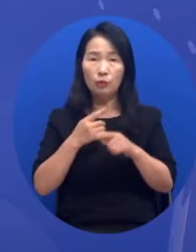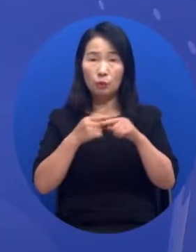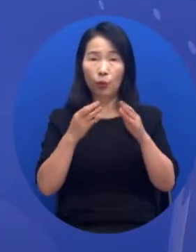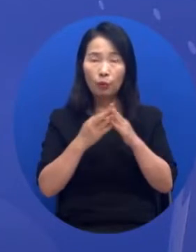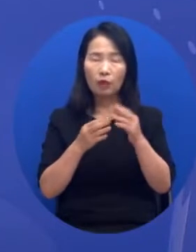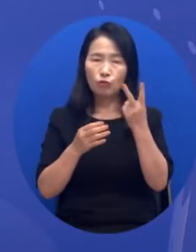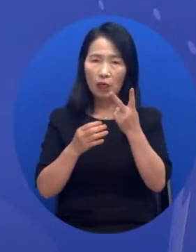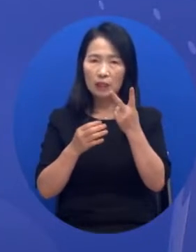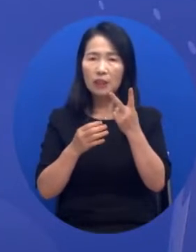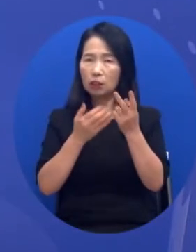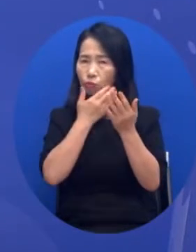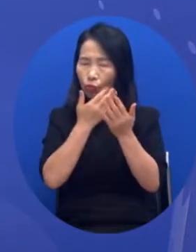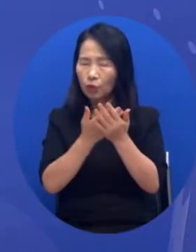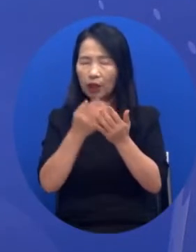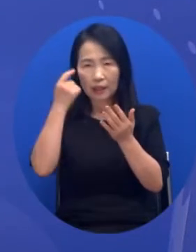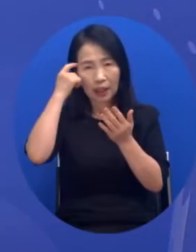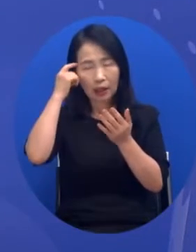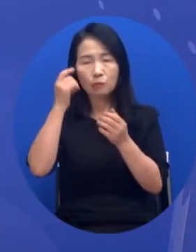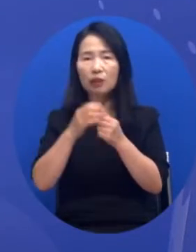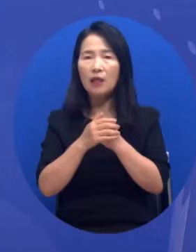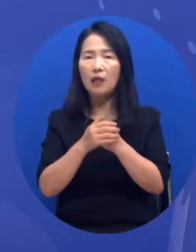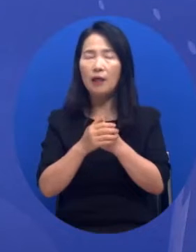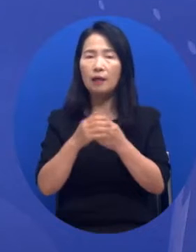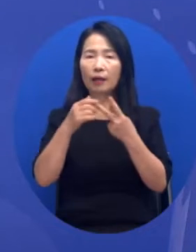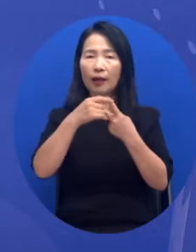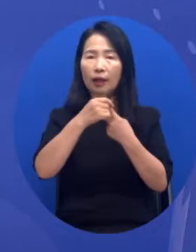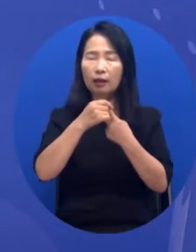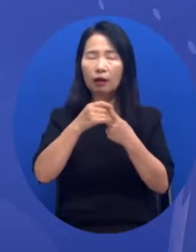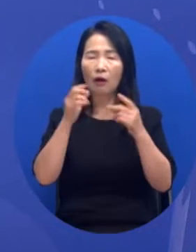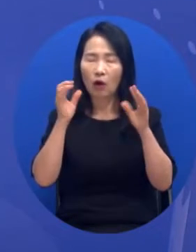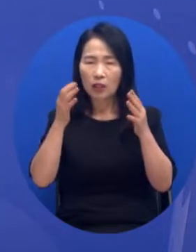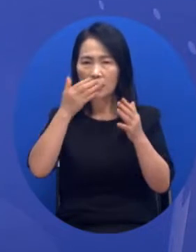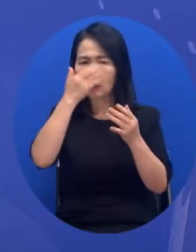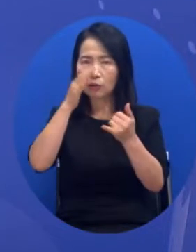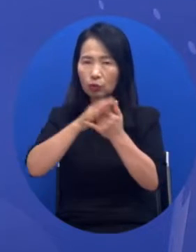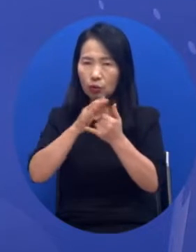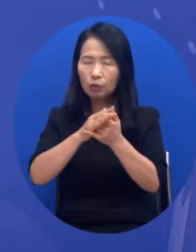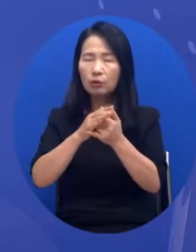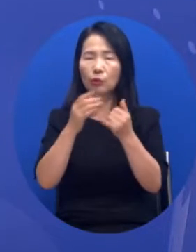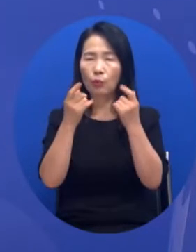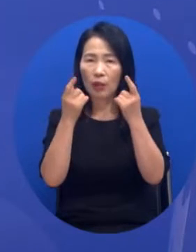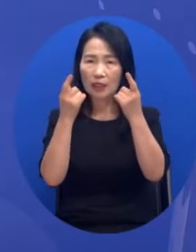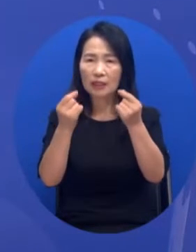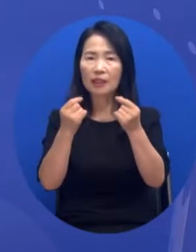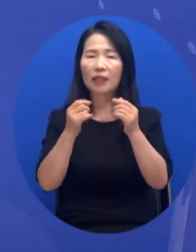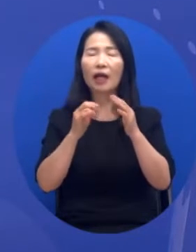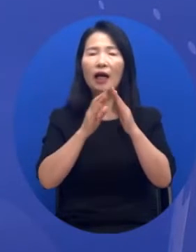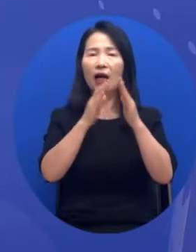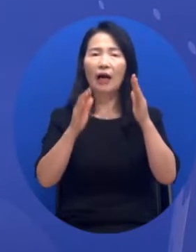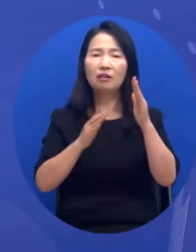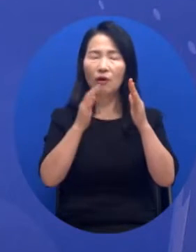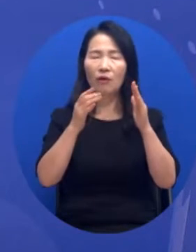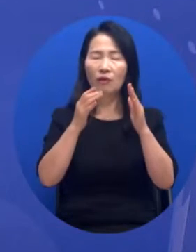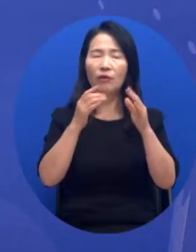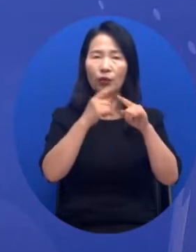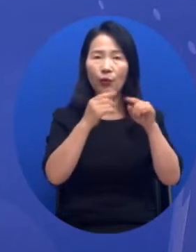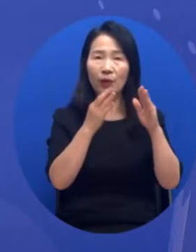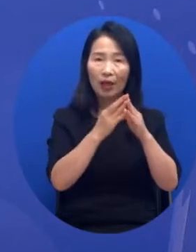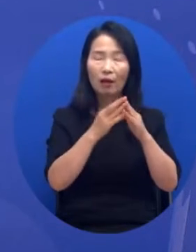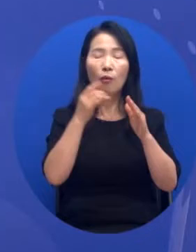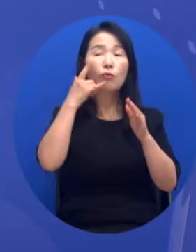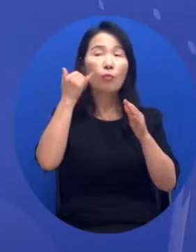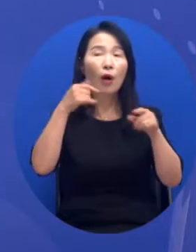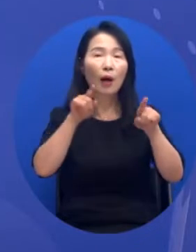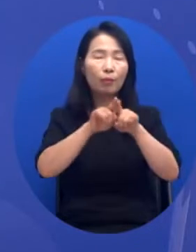염두에 뒀습니다. 하나는 어린이들과 청소년들도 똑같이 가정교회를 하는 겁니다. 부모님과 함께